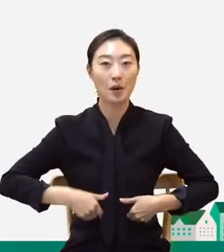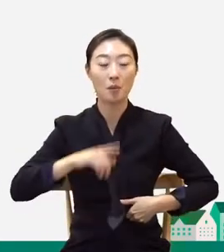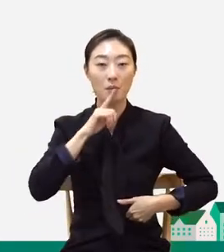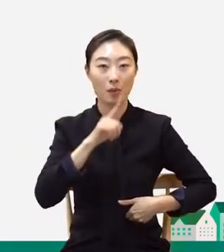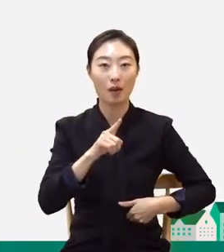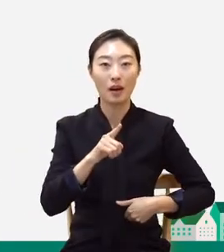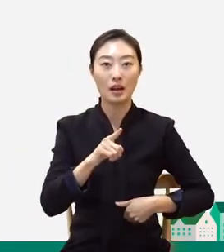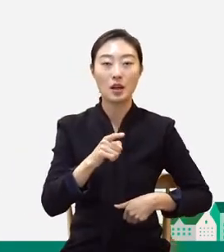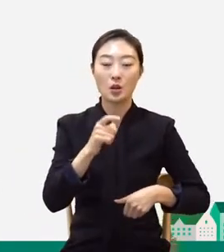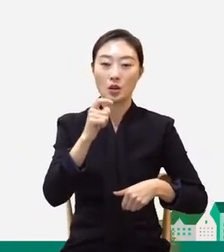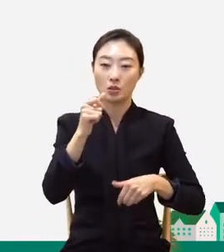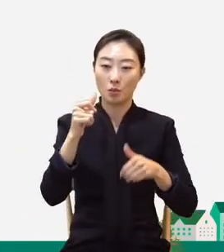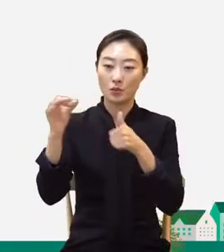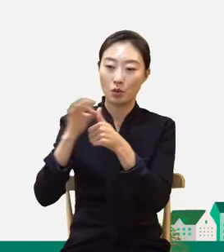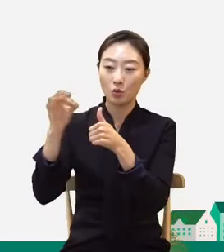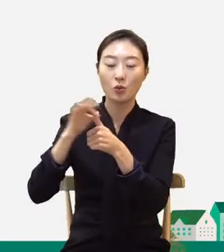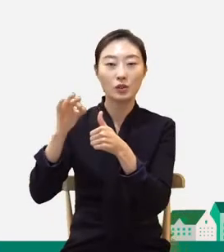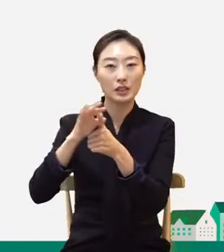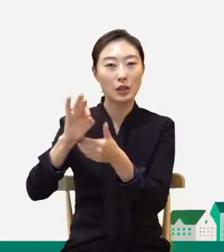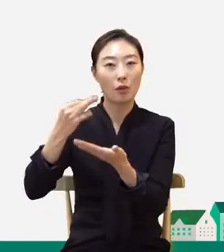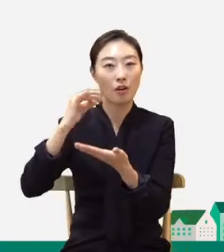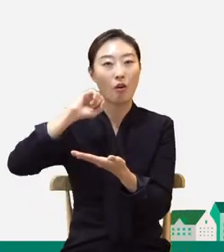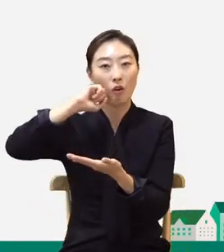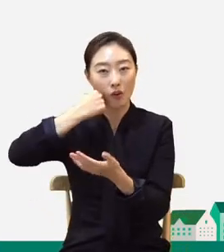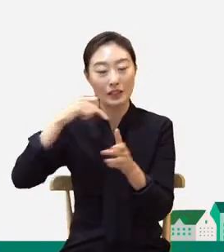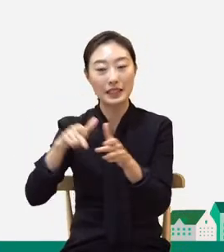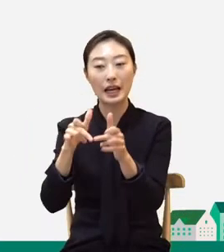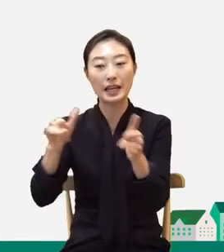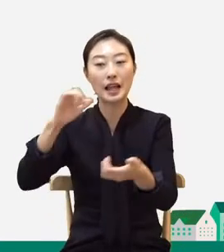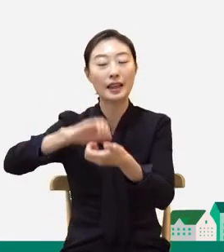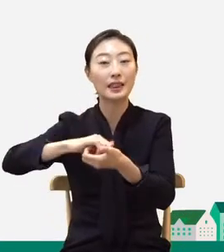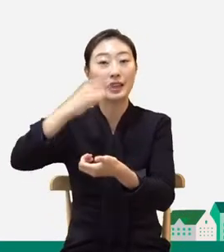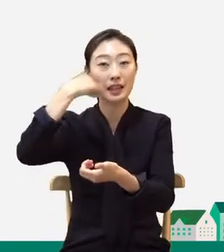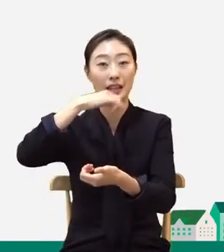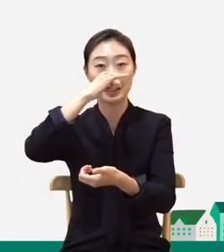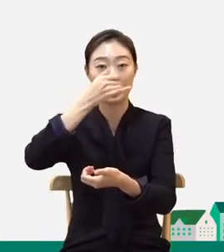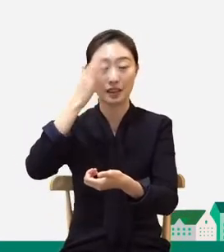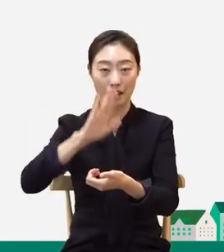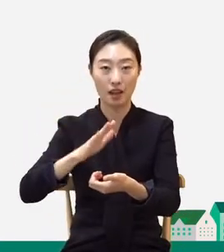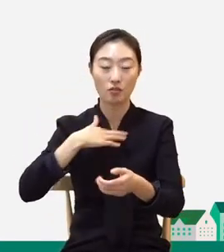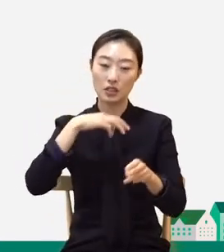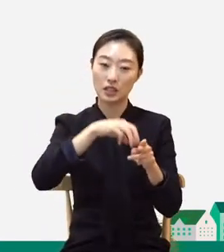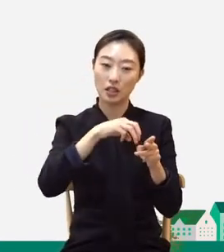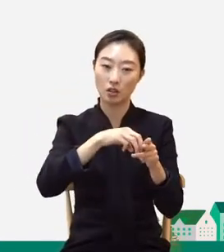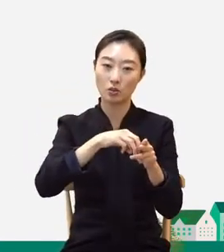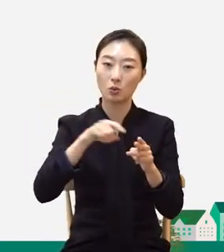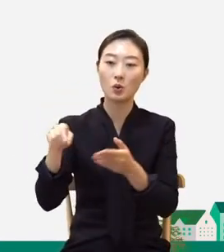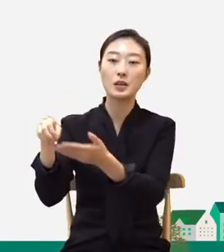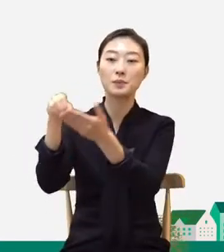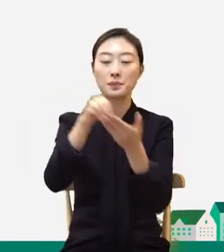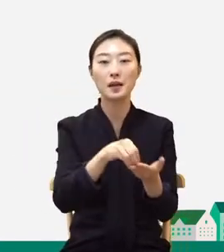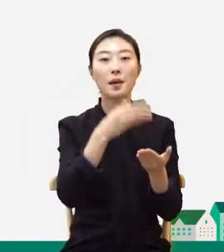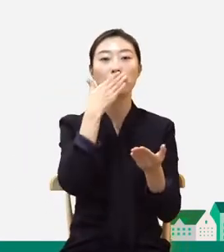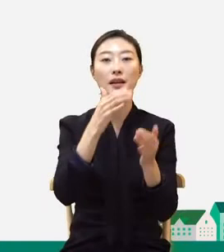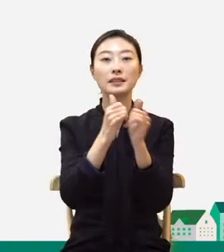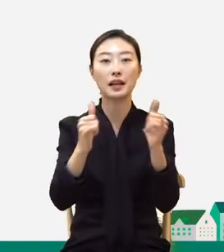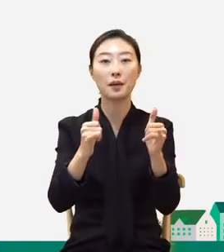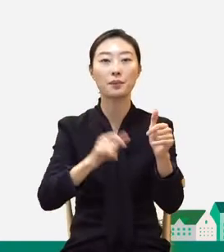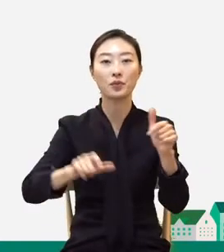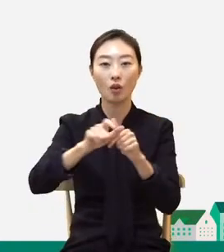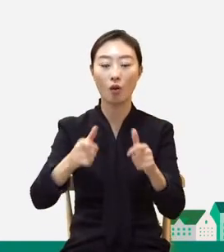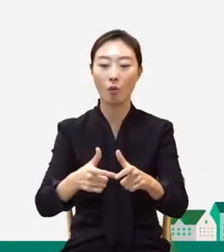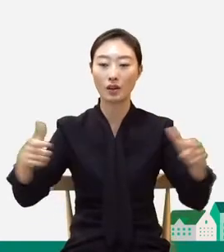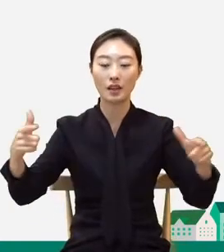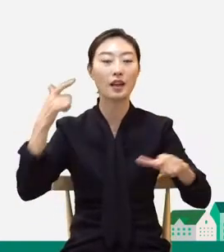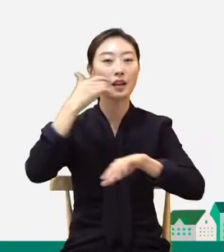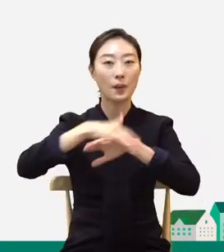대상이 제한된 부분이 있었는데 저희 센터에서도 이런 입주 대상의 확대에 대한 부분을 좀 적극적으로 제안한 부분들이 있었고